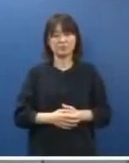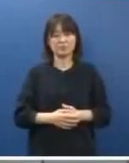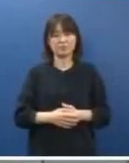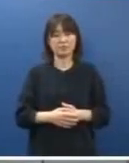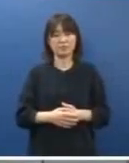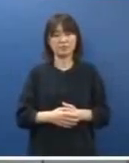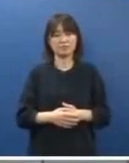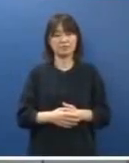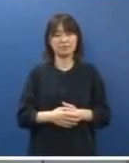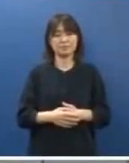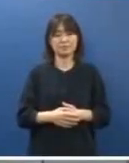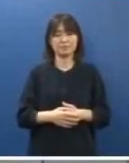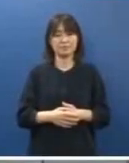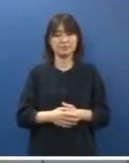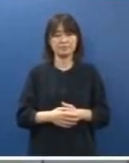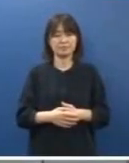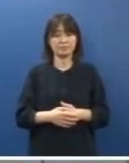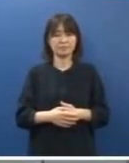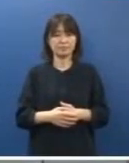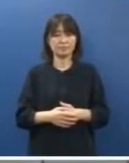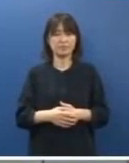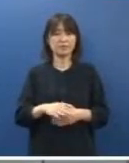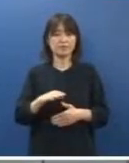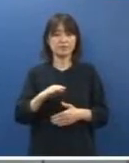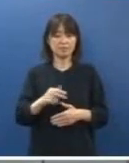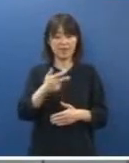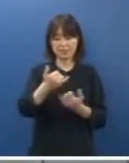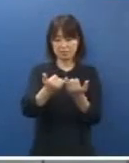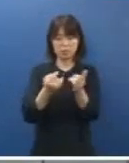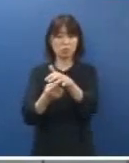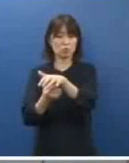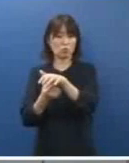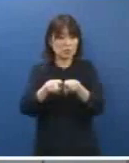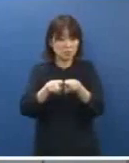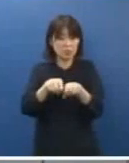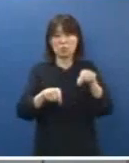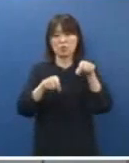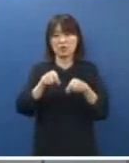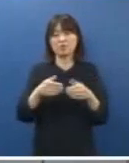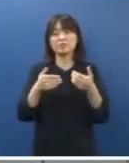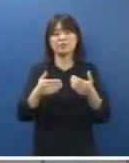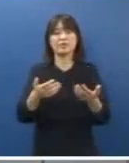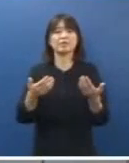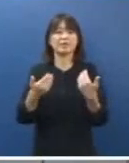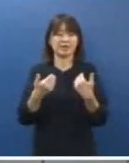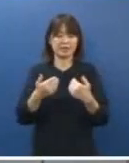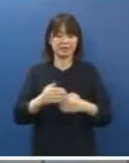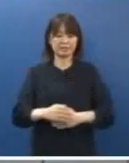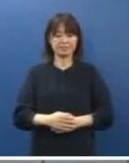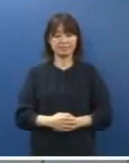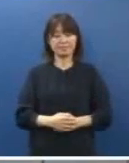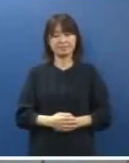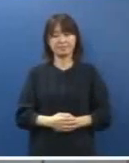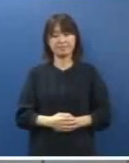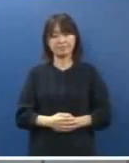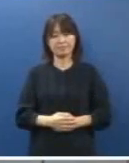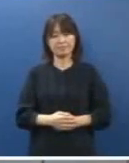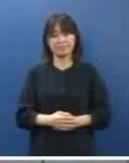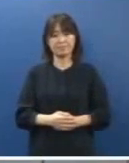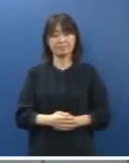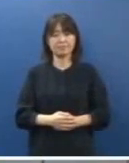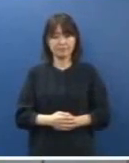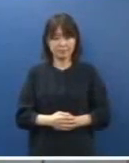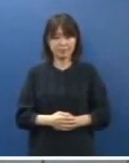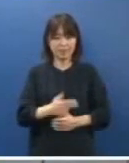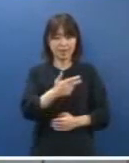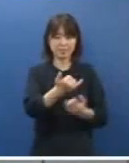この辺の調整をですね、市町村ともやっていく必要があります。そういう意味で、市町